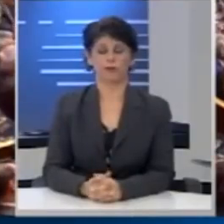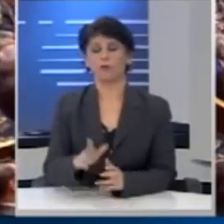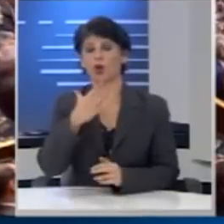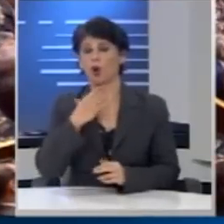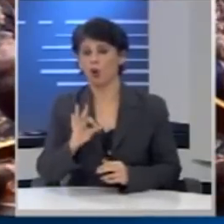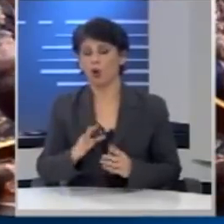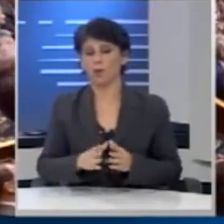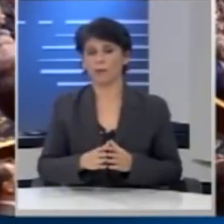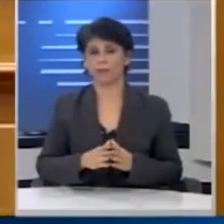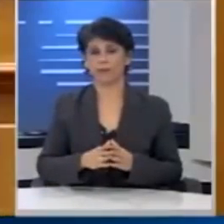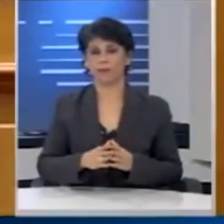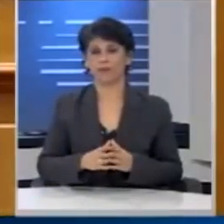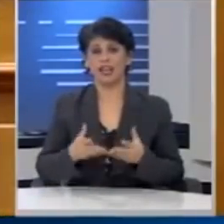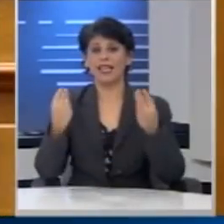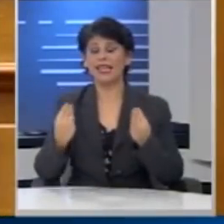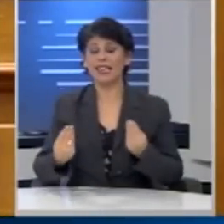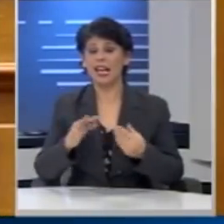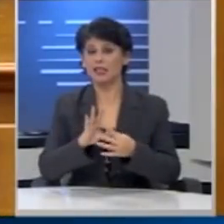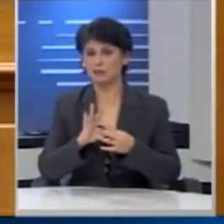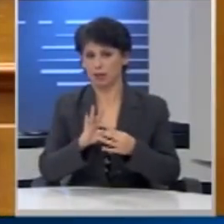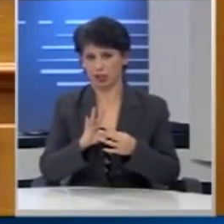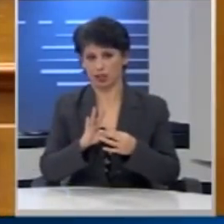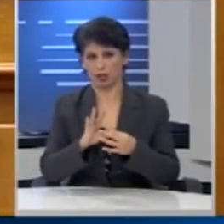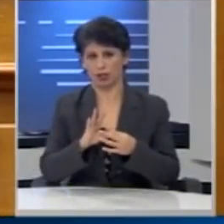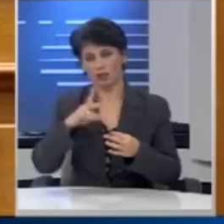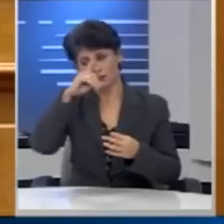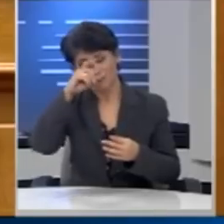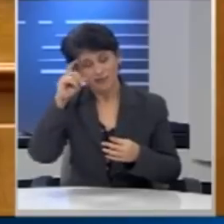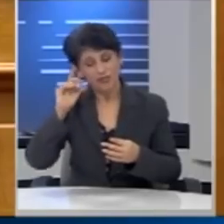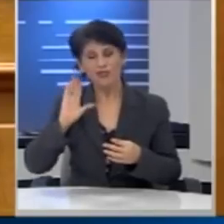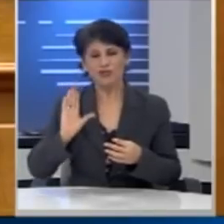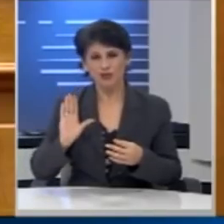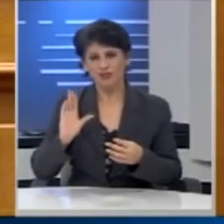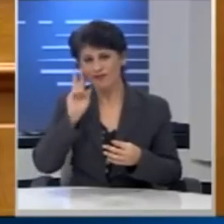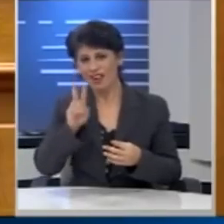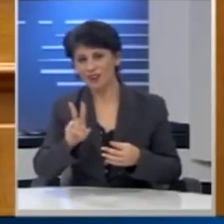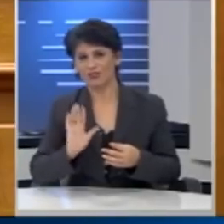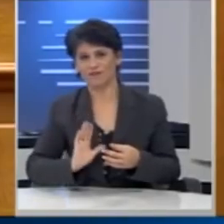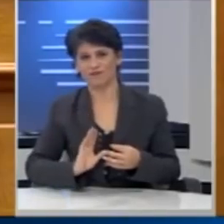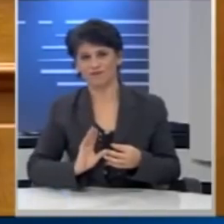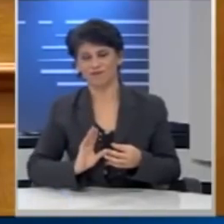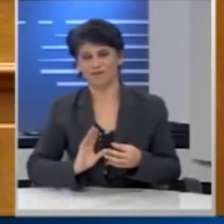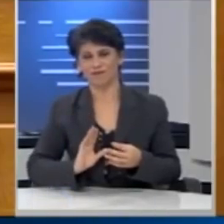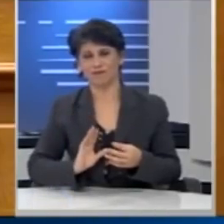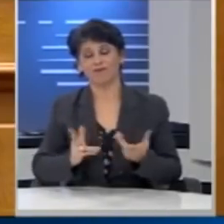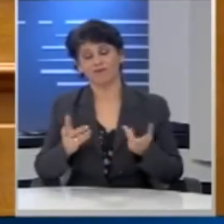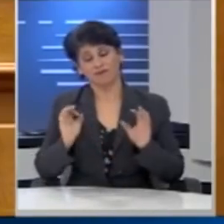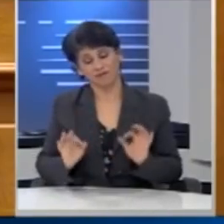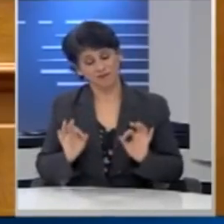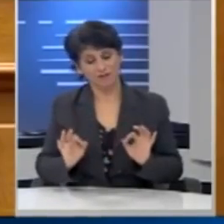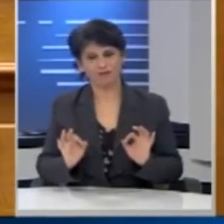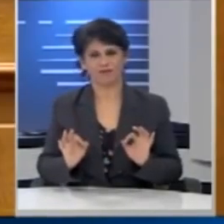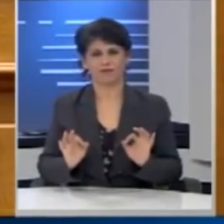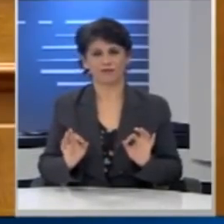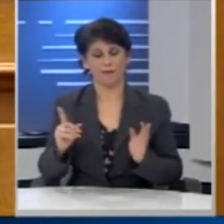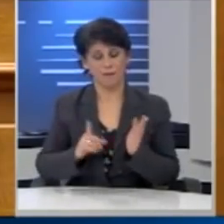Διότι οι καλοί σύμμαχοι στις δυσκολίες φαίνονται. Και βέβαια θα πρέπει